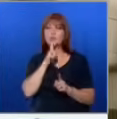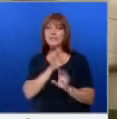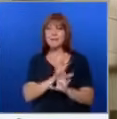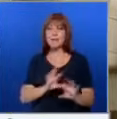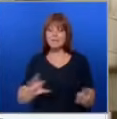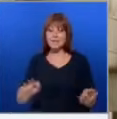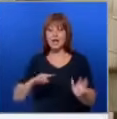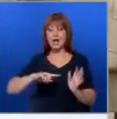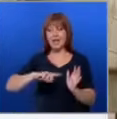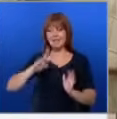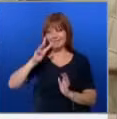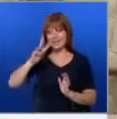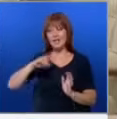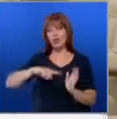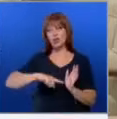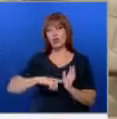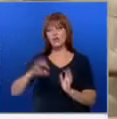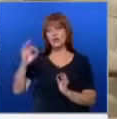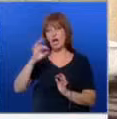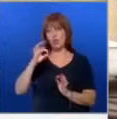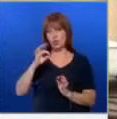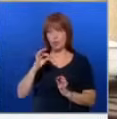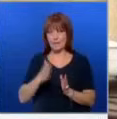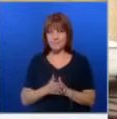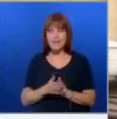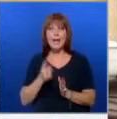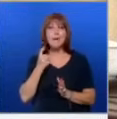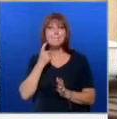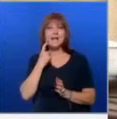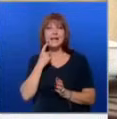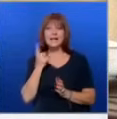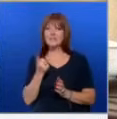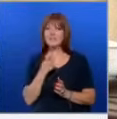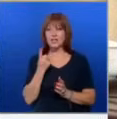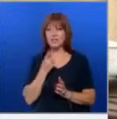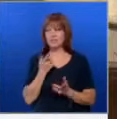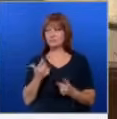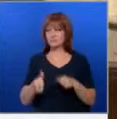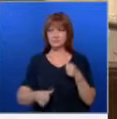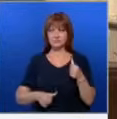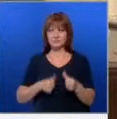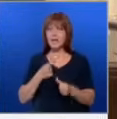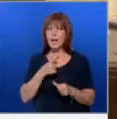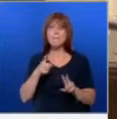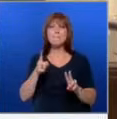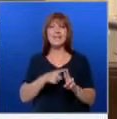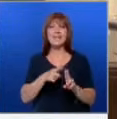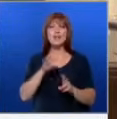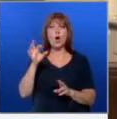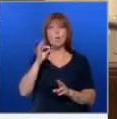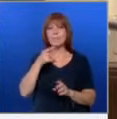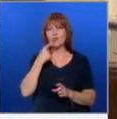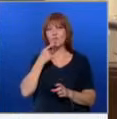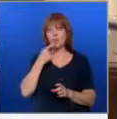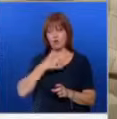Така бяха определени разговорите на Орбан с президента Си Цзинпин. Берлин вече реагира остро, като заяви, че в Пекин Орбан говори от свое